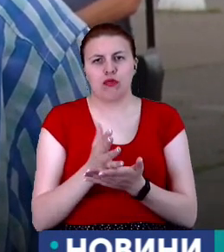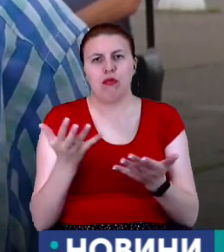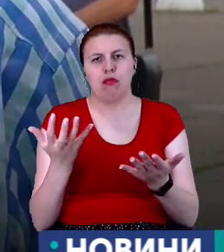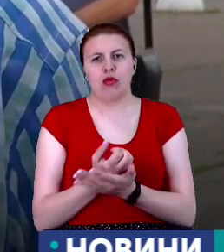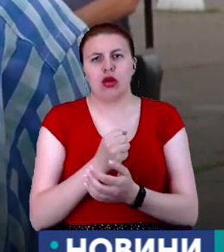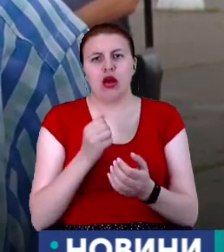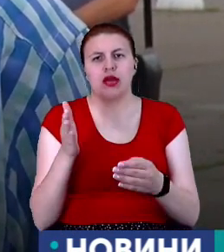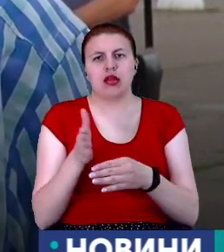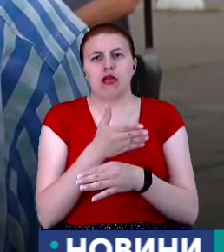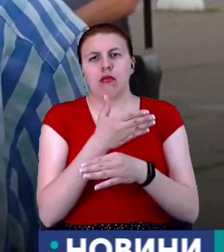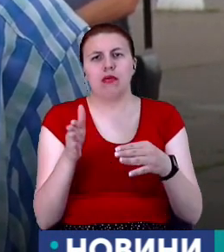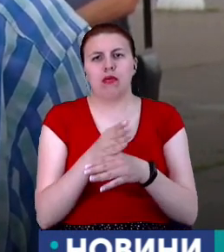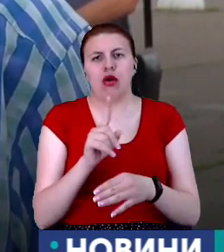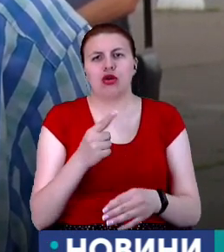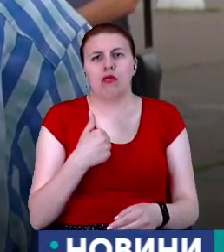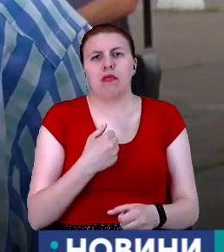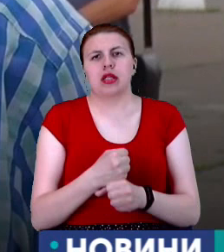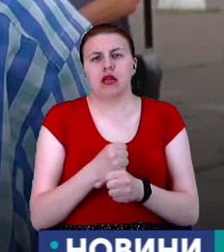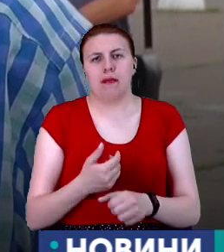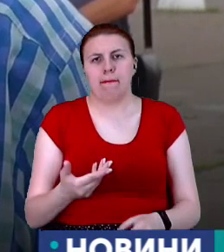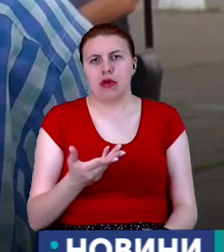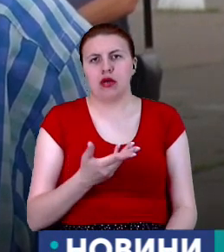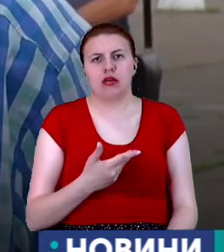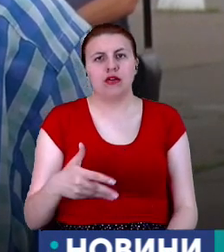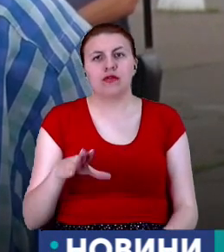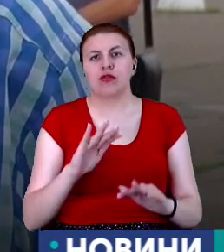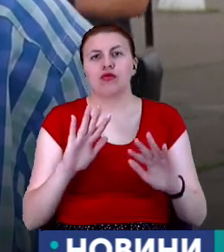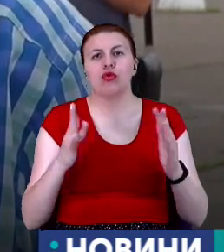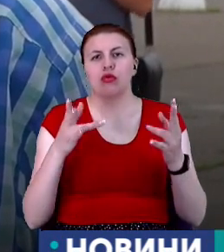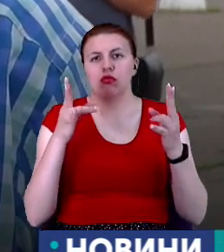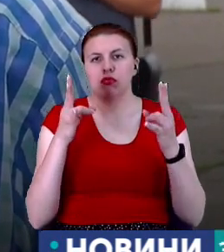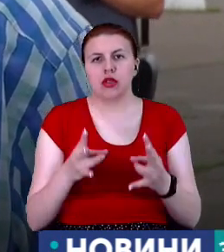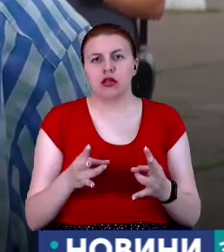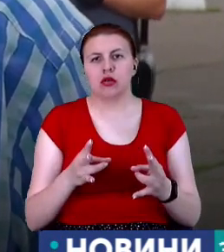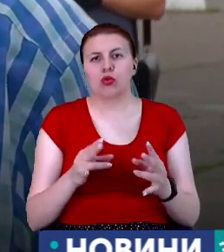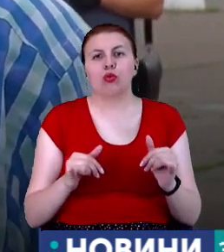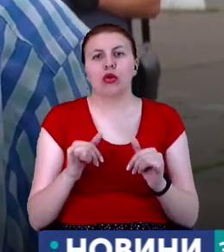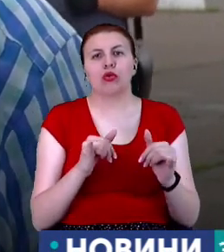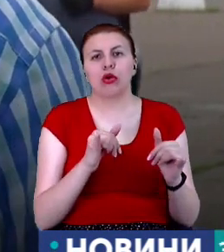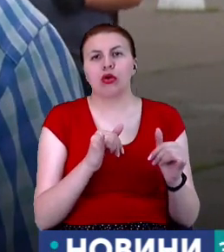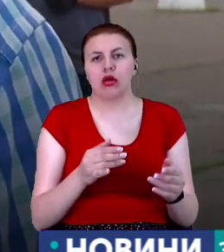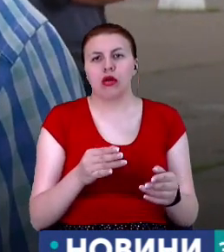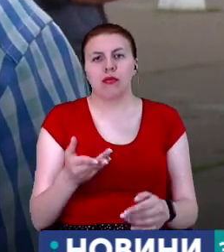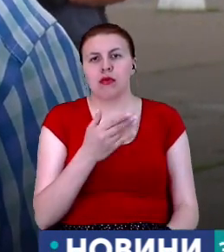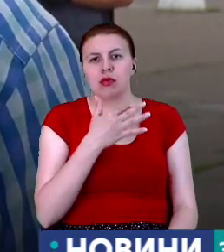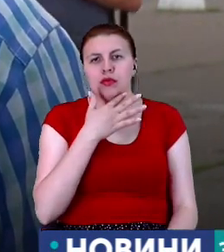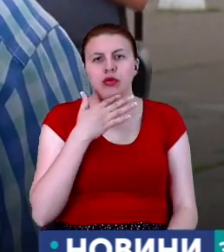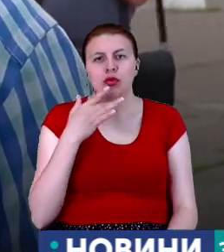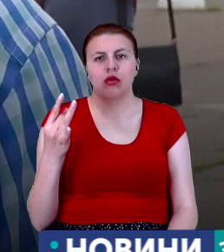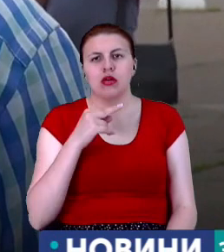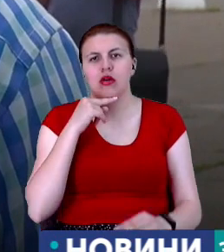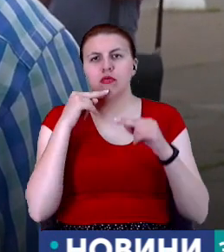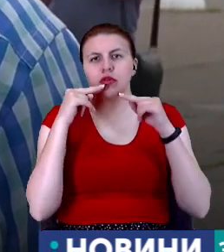що робимо ми. Тобто, всі текущі аварійні ситуації, як завжди, не єдинно звернулися горисполком с просьбой